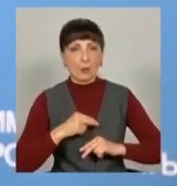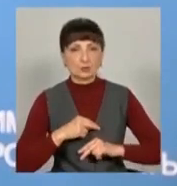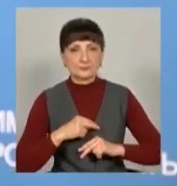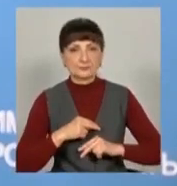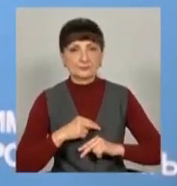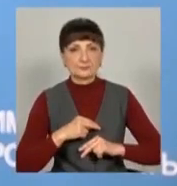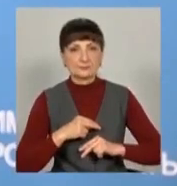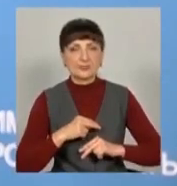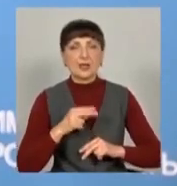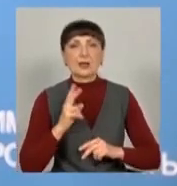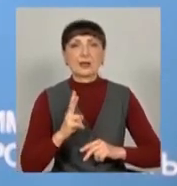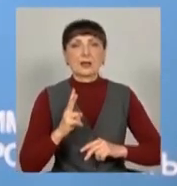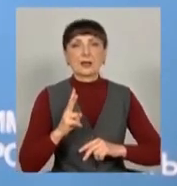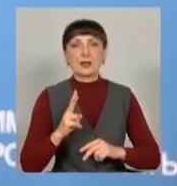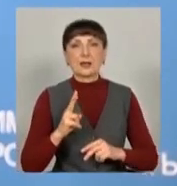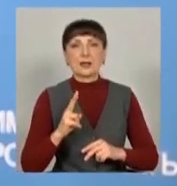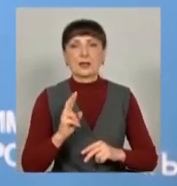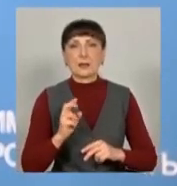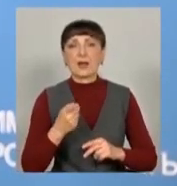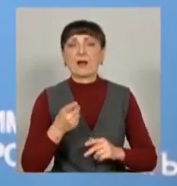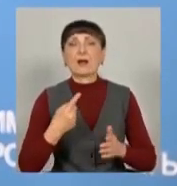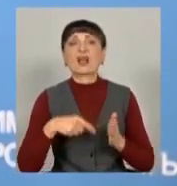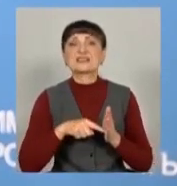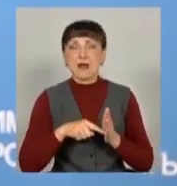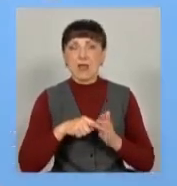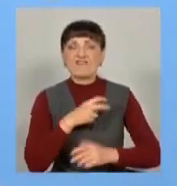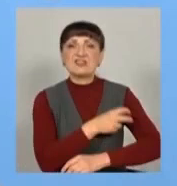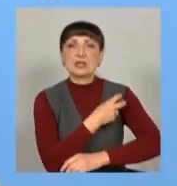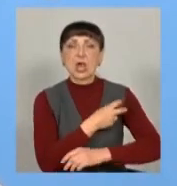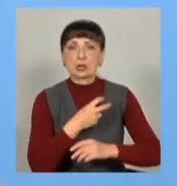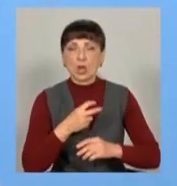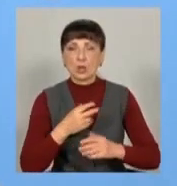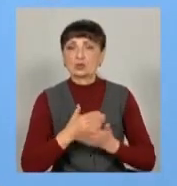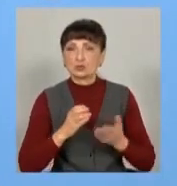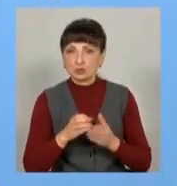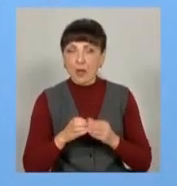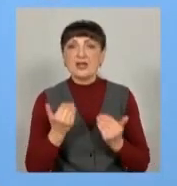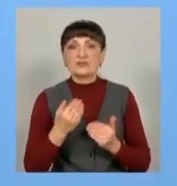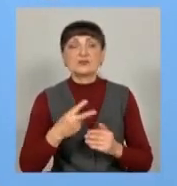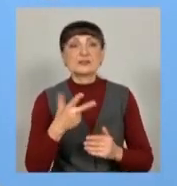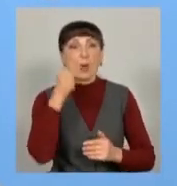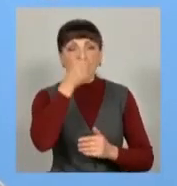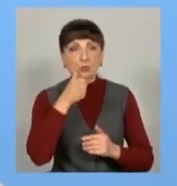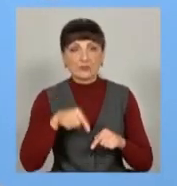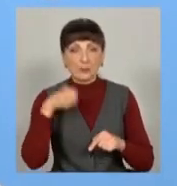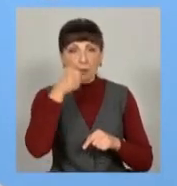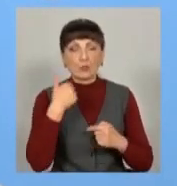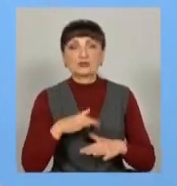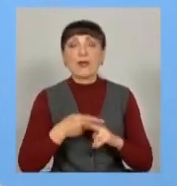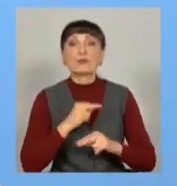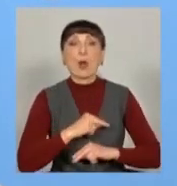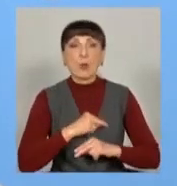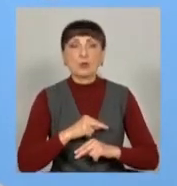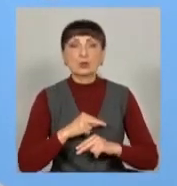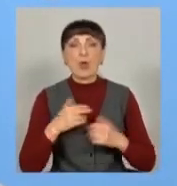проводила КГП городская ветеринарная служба. На сегодняшний день, в 2023 году, данную функцию